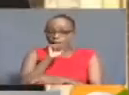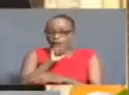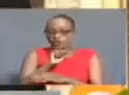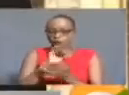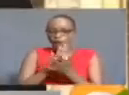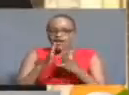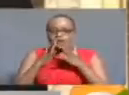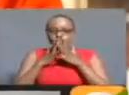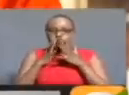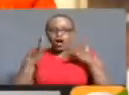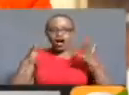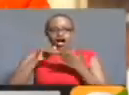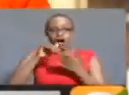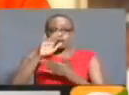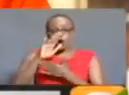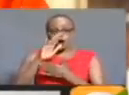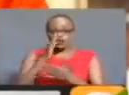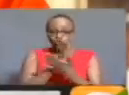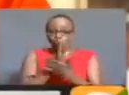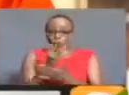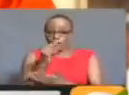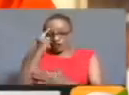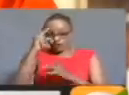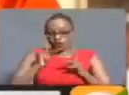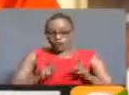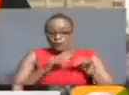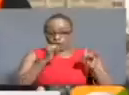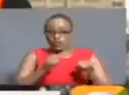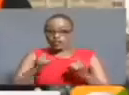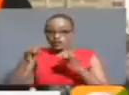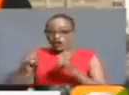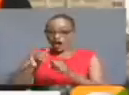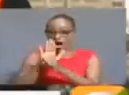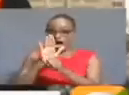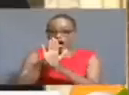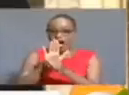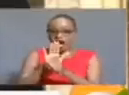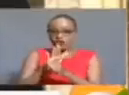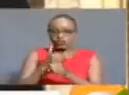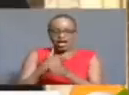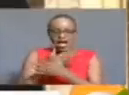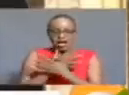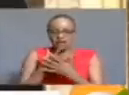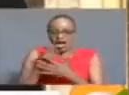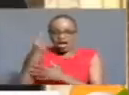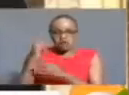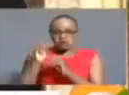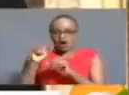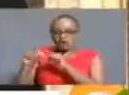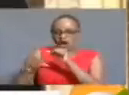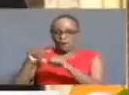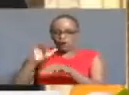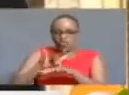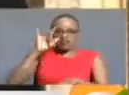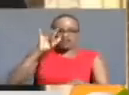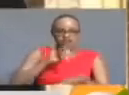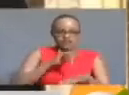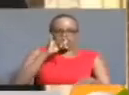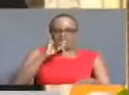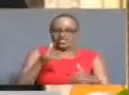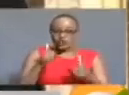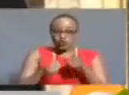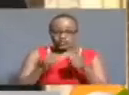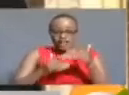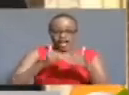kutakatisha sura zao. Japo ni pesa za watu kibinafsi, wengi wamejitahamnazo hususan kuhusiana na athari na madhara